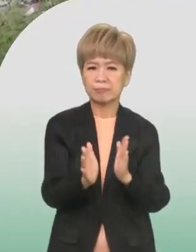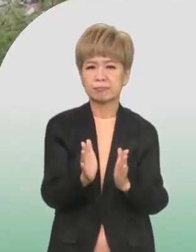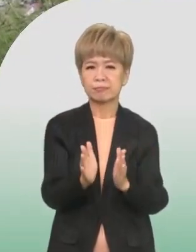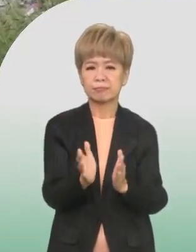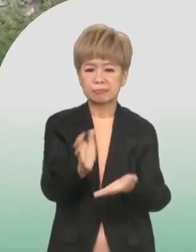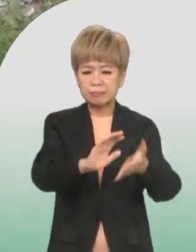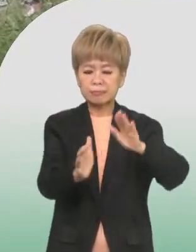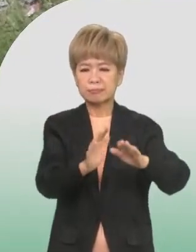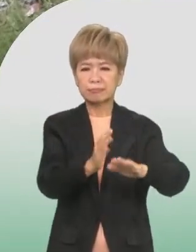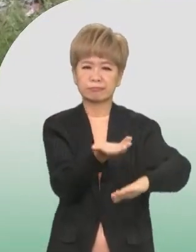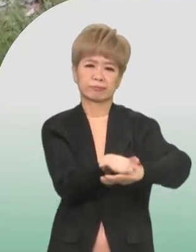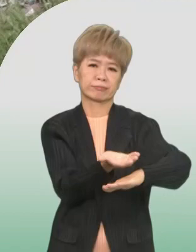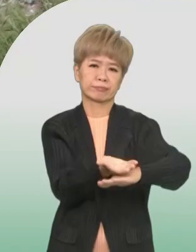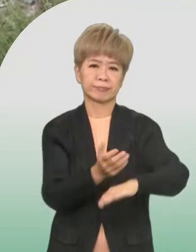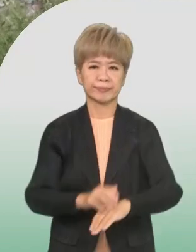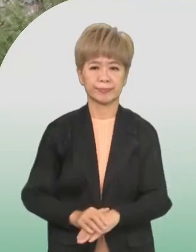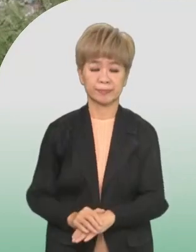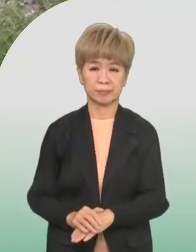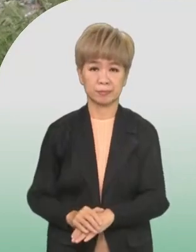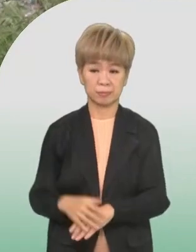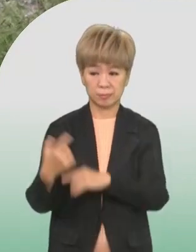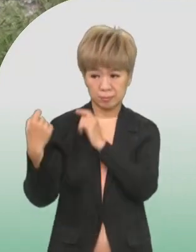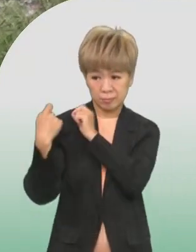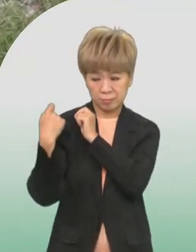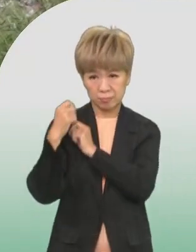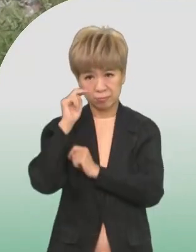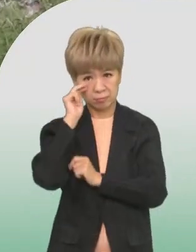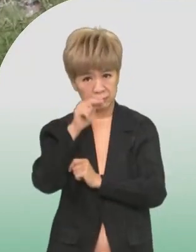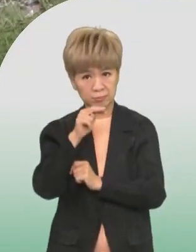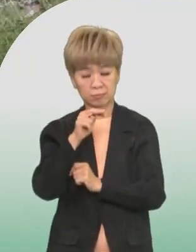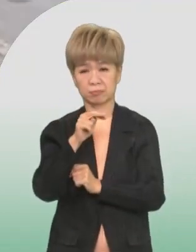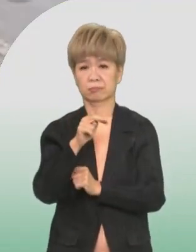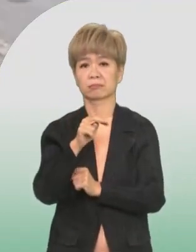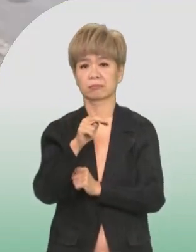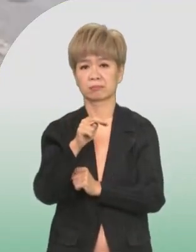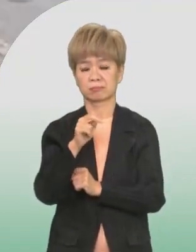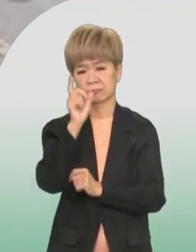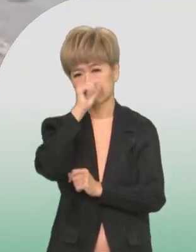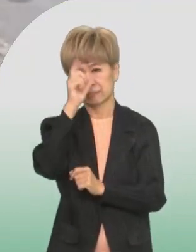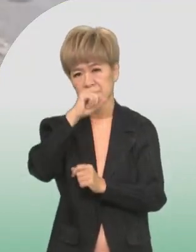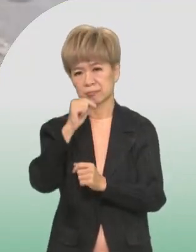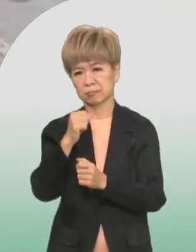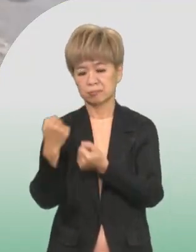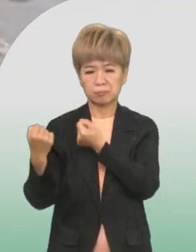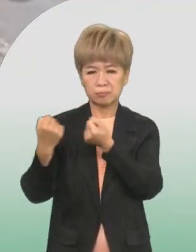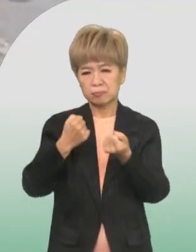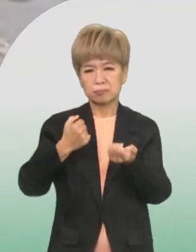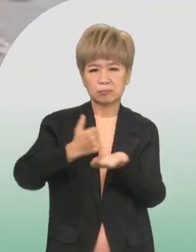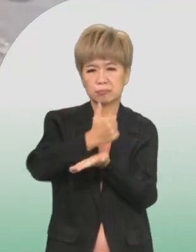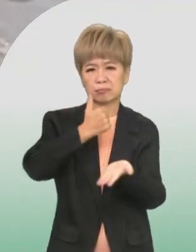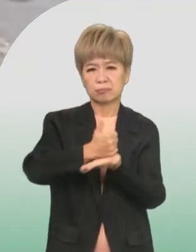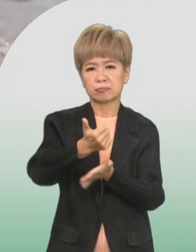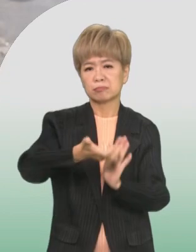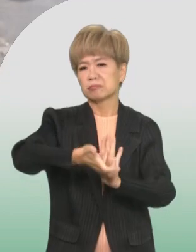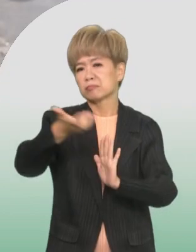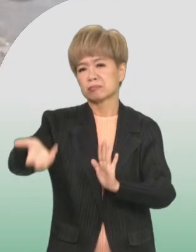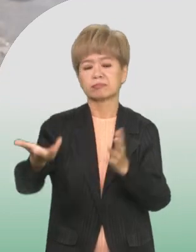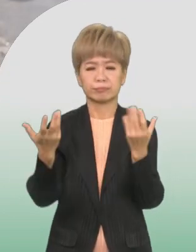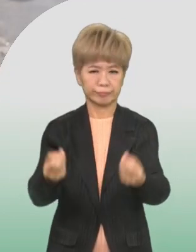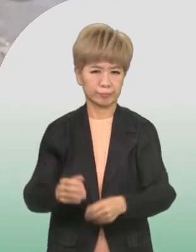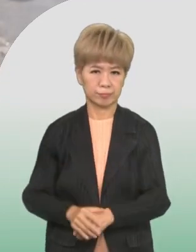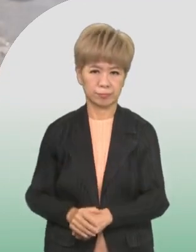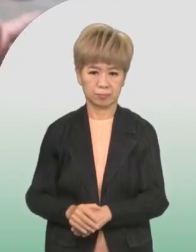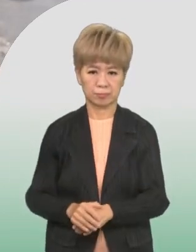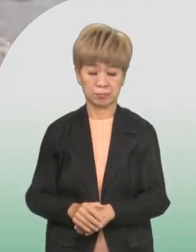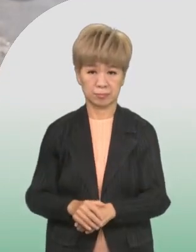置这样子，最近这一段时间好像都是只有再进来，并没有出去，没有运出去，就